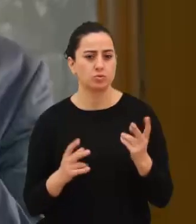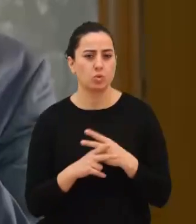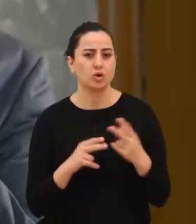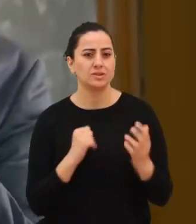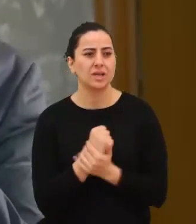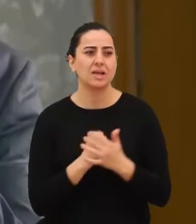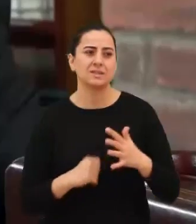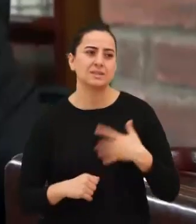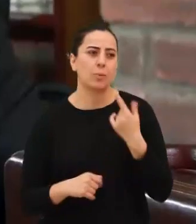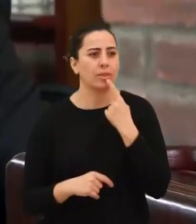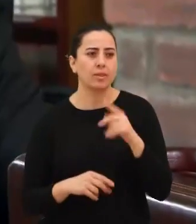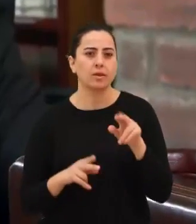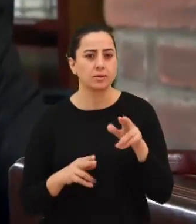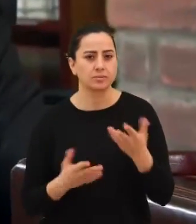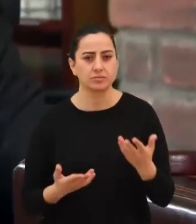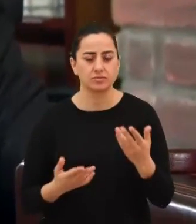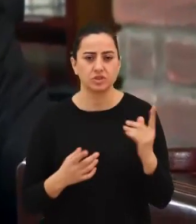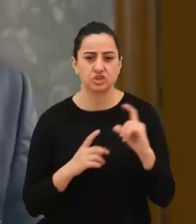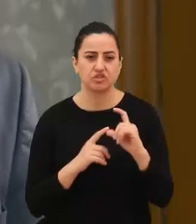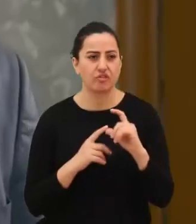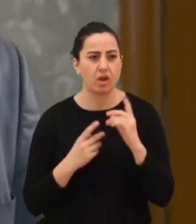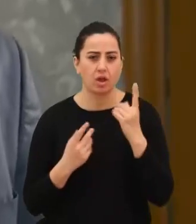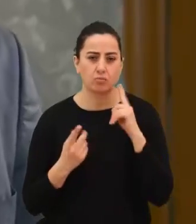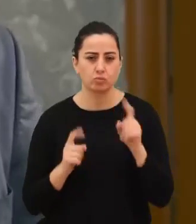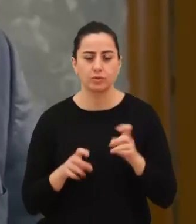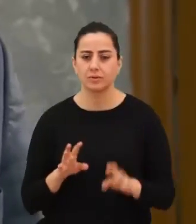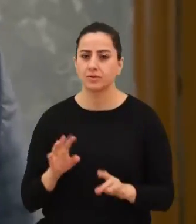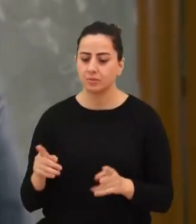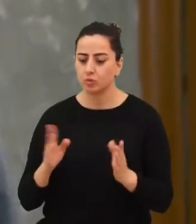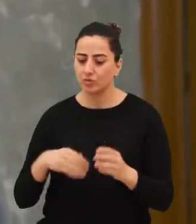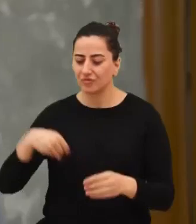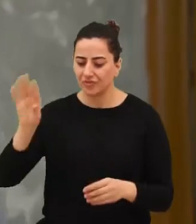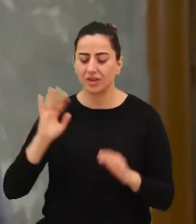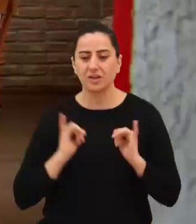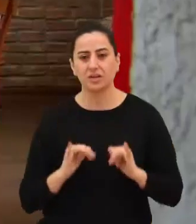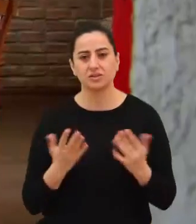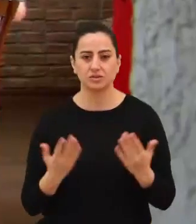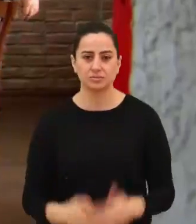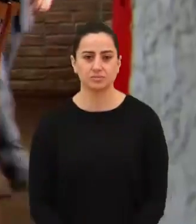yakalanmamak için erken geliyor. Telefonda şifreli konuştu. Neyse şu paketi verelim de kurtulalım gitsin.